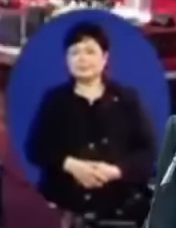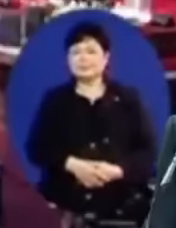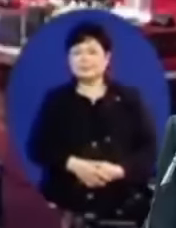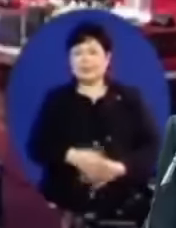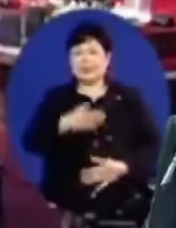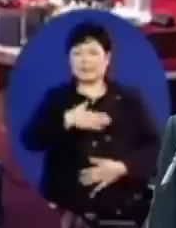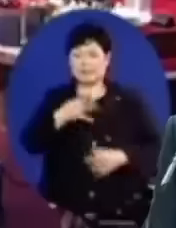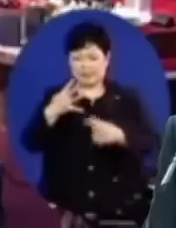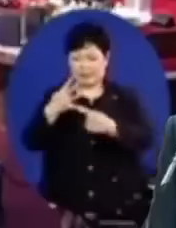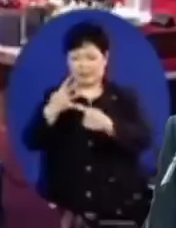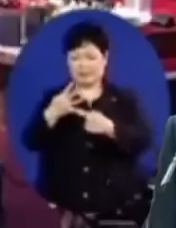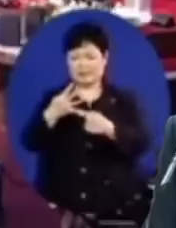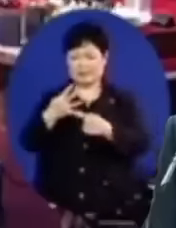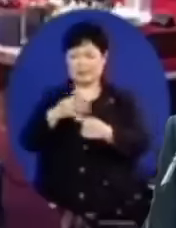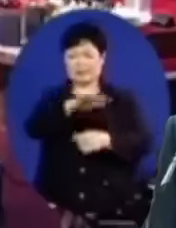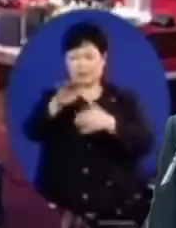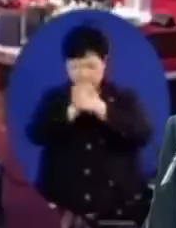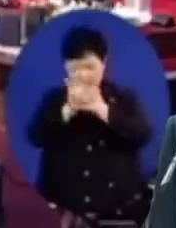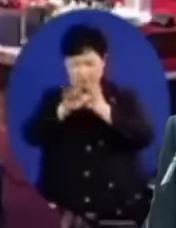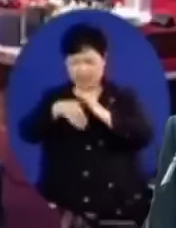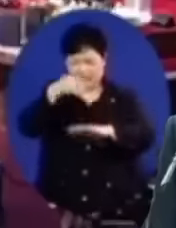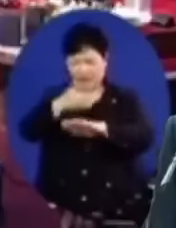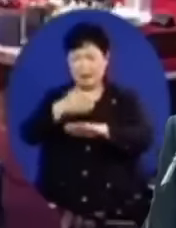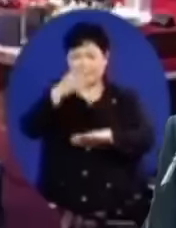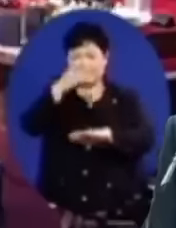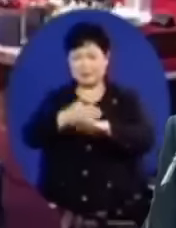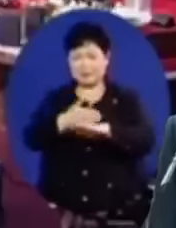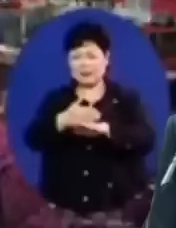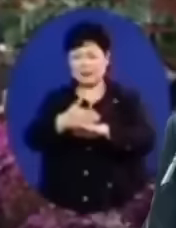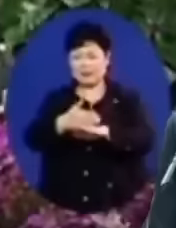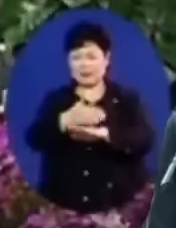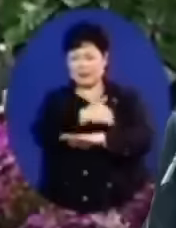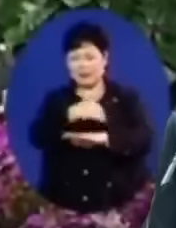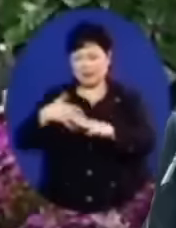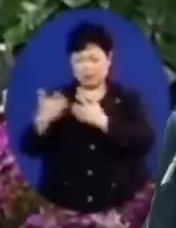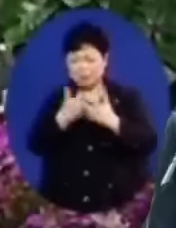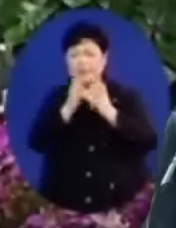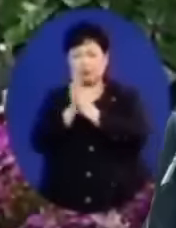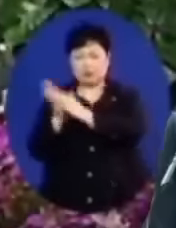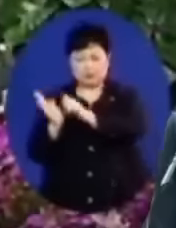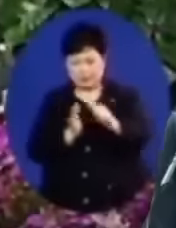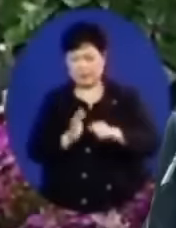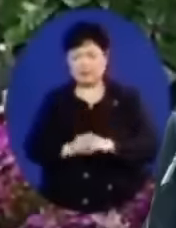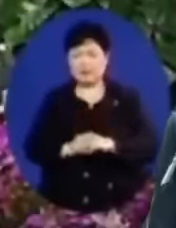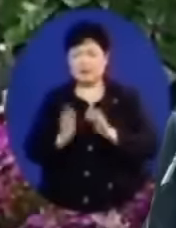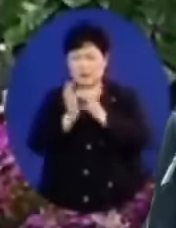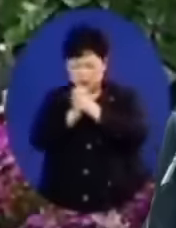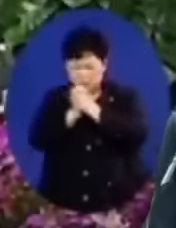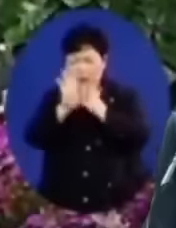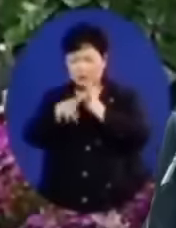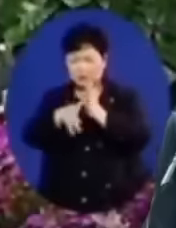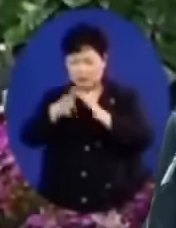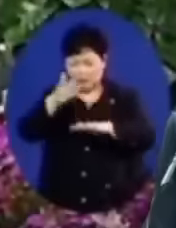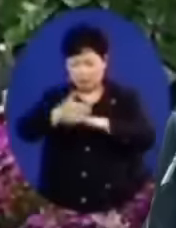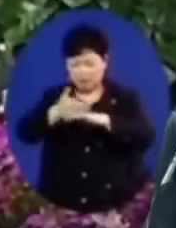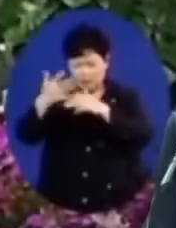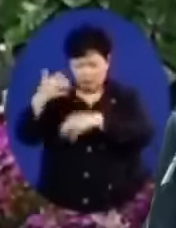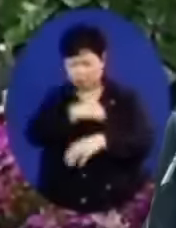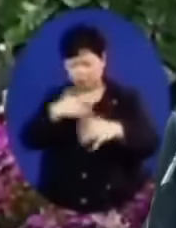이제 넷째로 우리가 기도할 때 감사를 넘치게 하며 기도해야 되는 것입니다. 기도할 때 많이 감사해야 돼요.